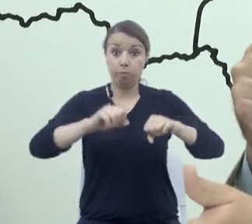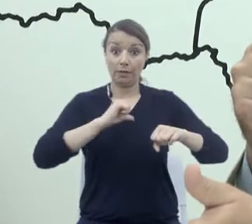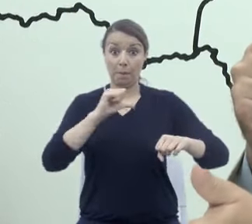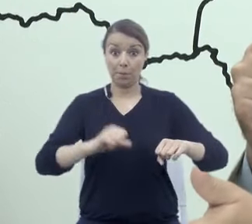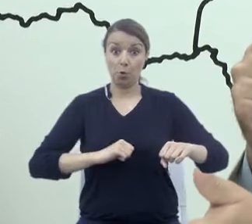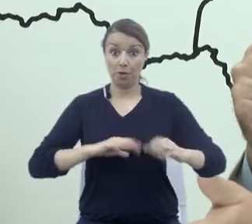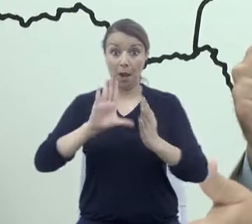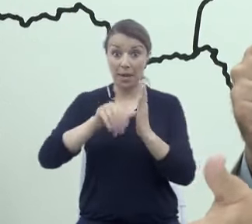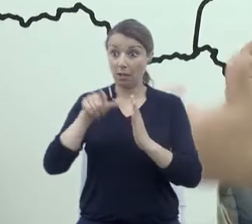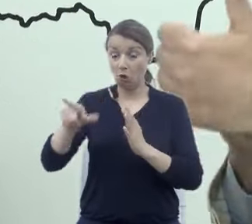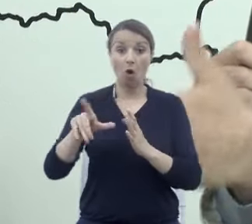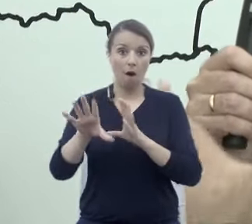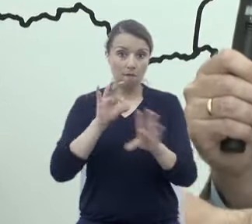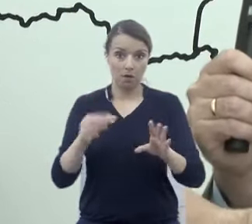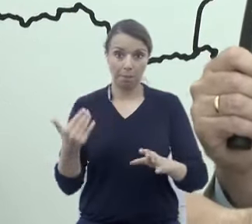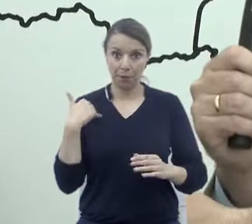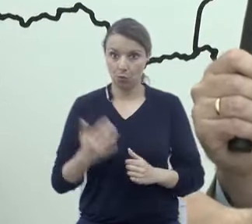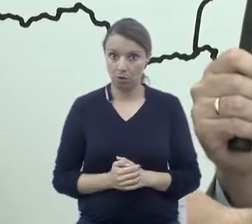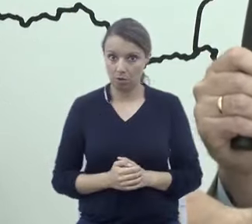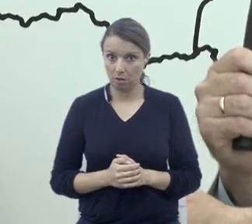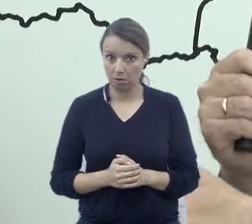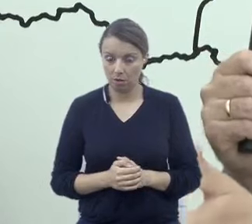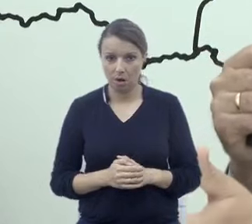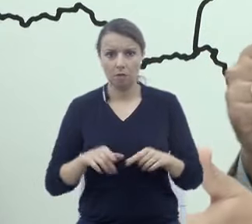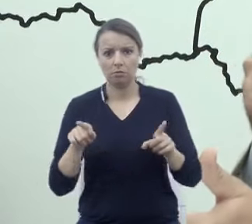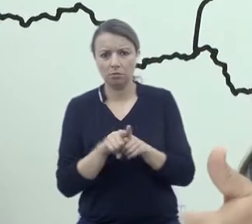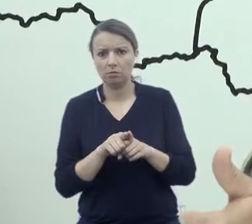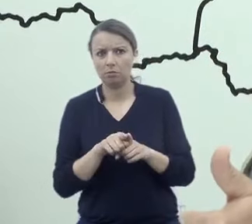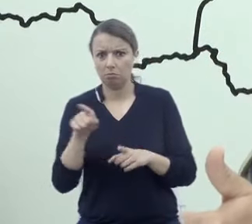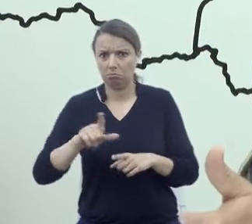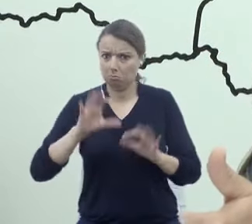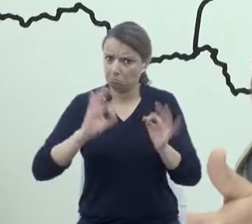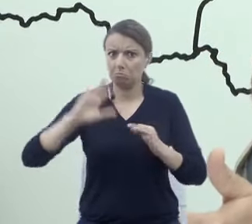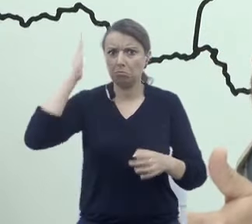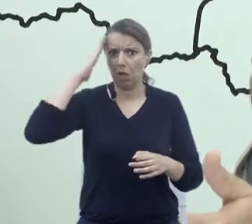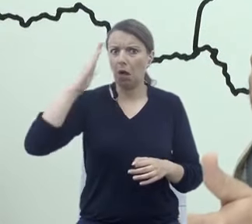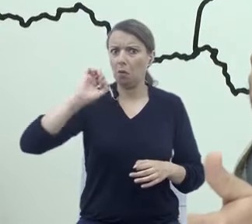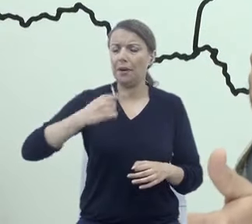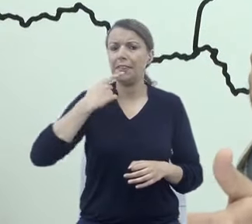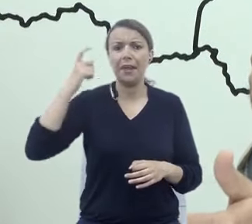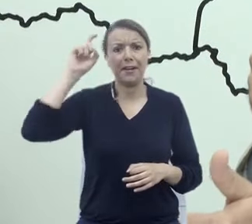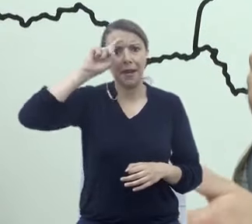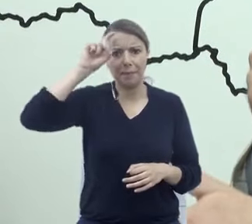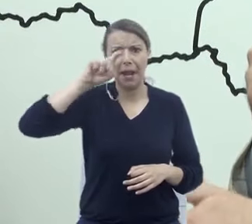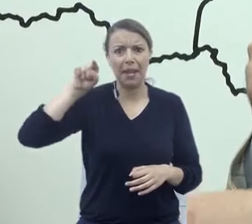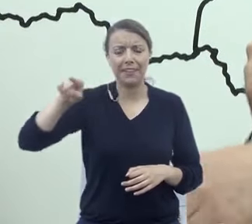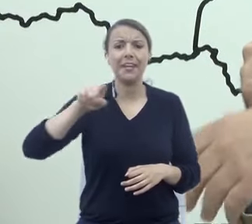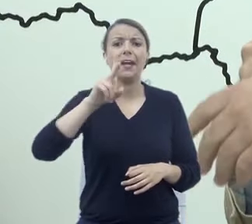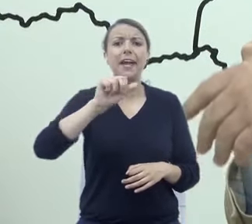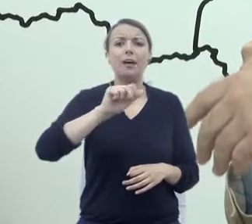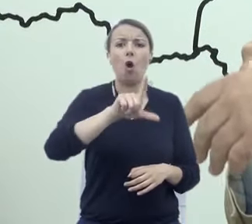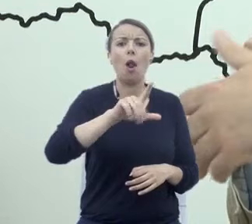czy znającego dobrze, jak się wydaje, język niemiecki, Karola Biedronia,